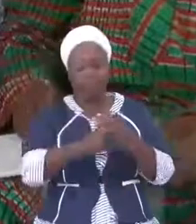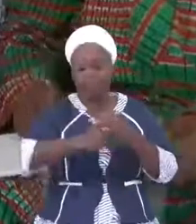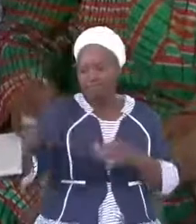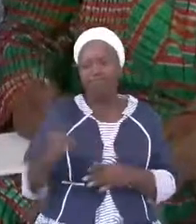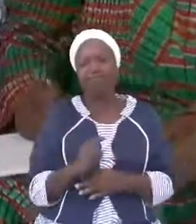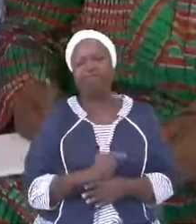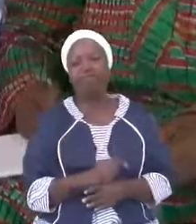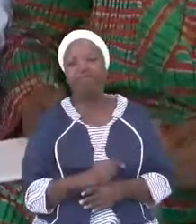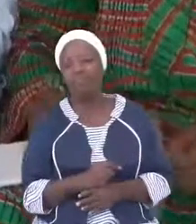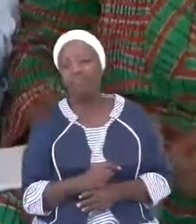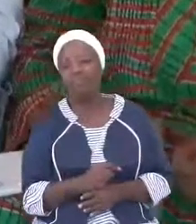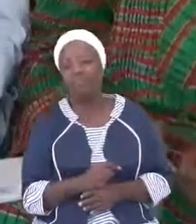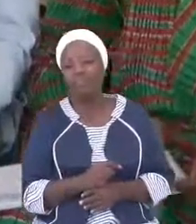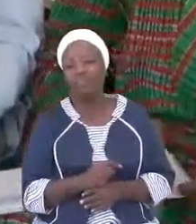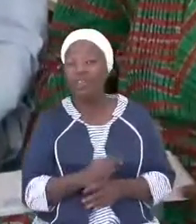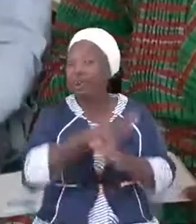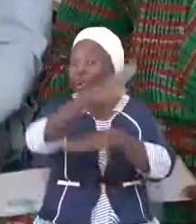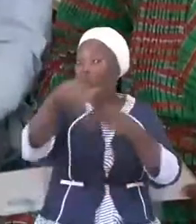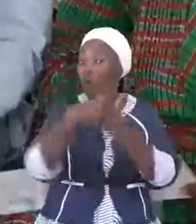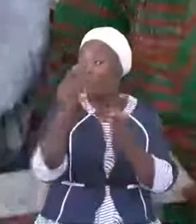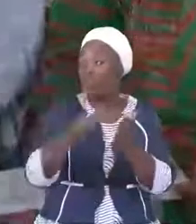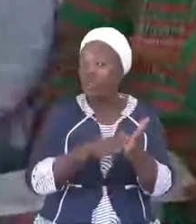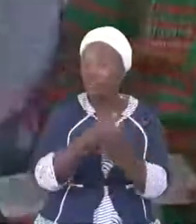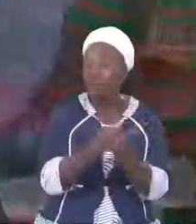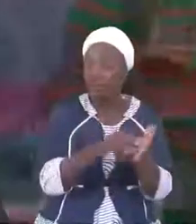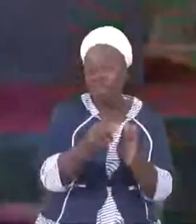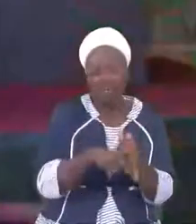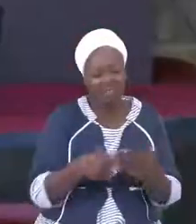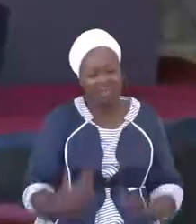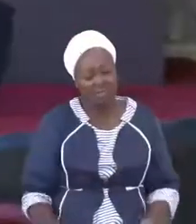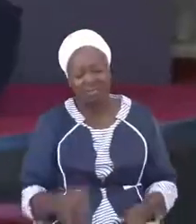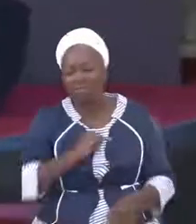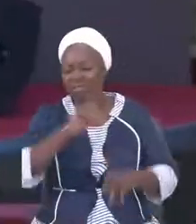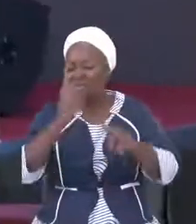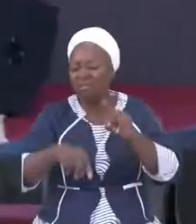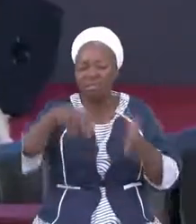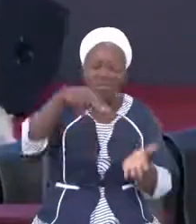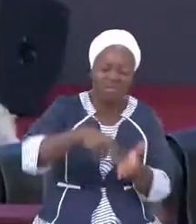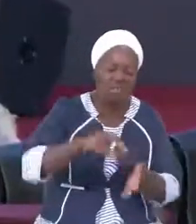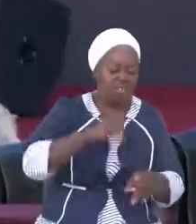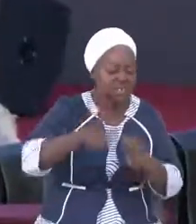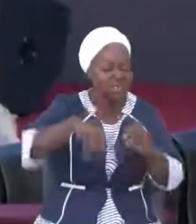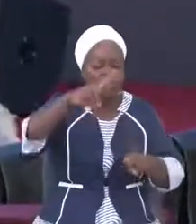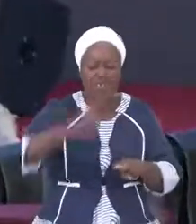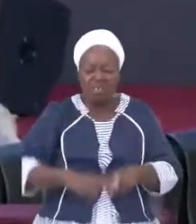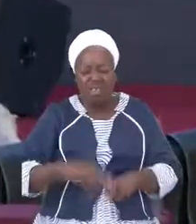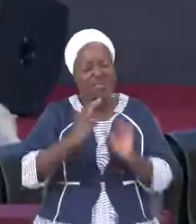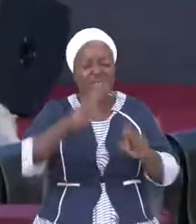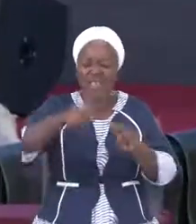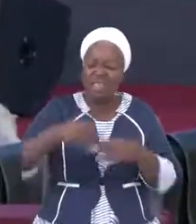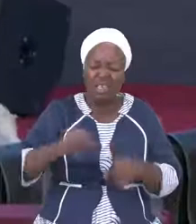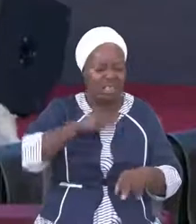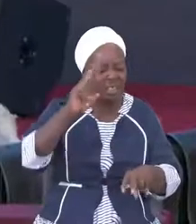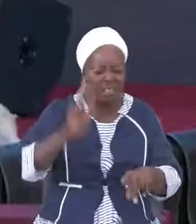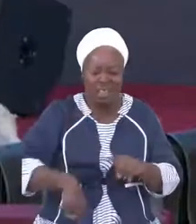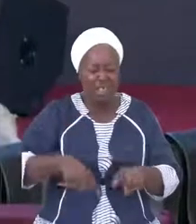la maladie va disparaître. Toutes les faiblesses, je ne peux pas me lever. Je ne peux pas m'asseoir, je